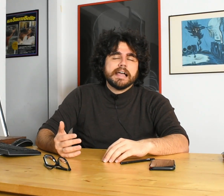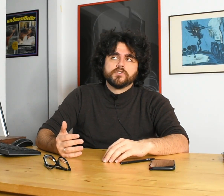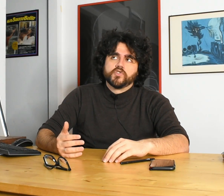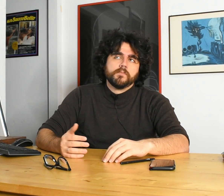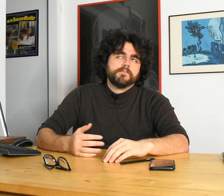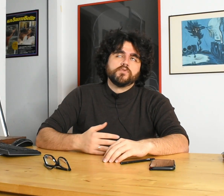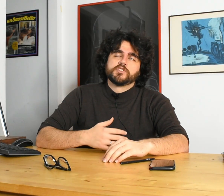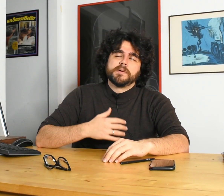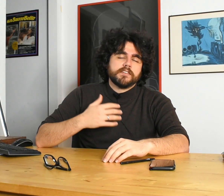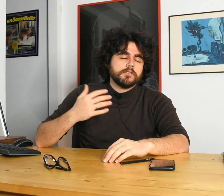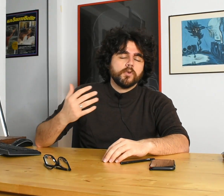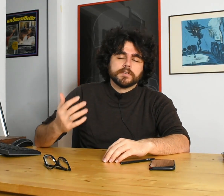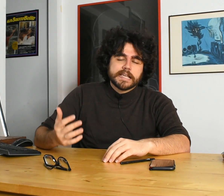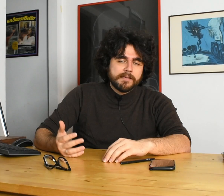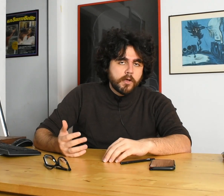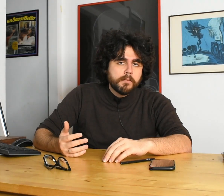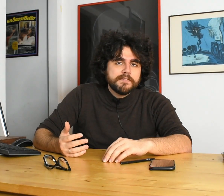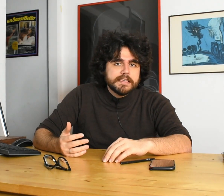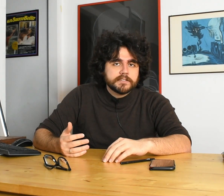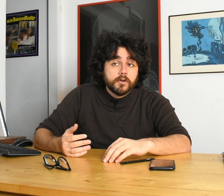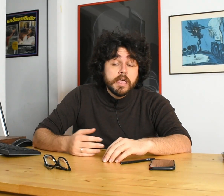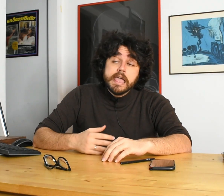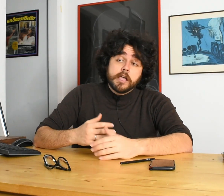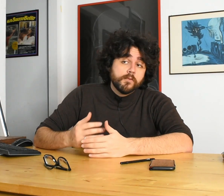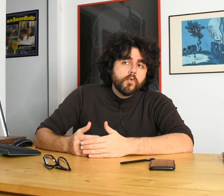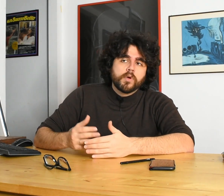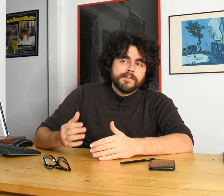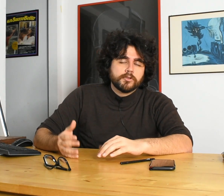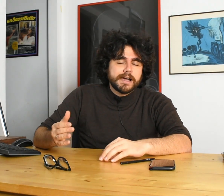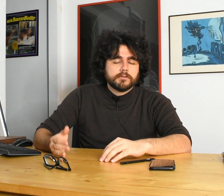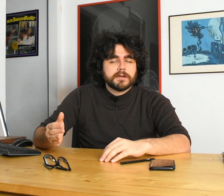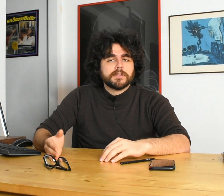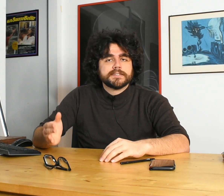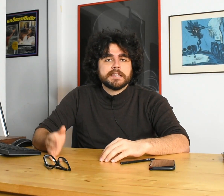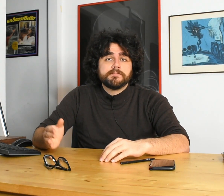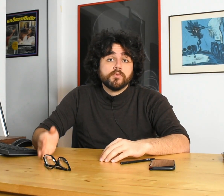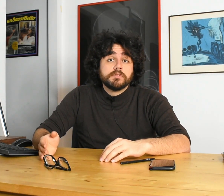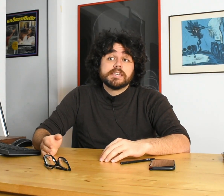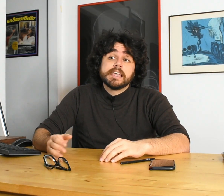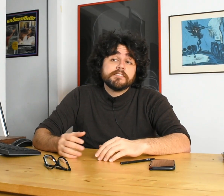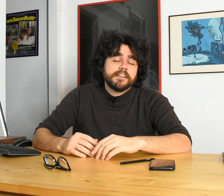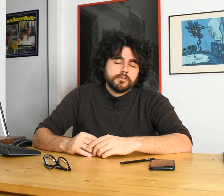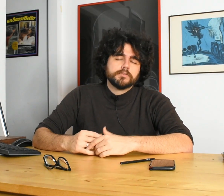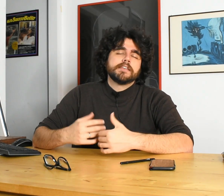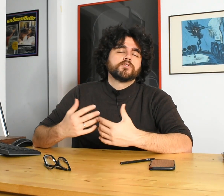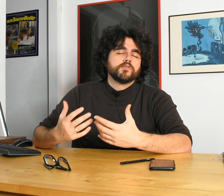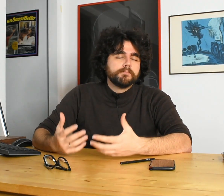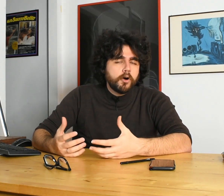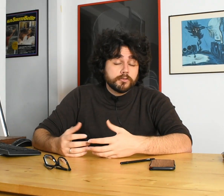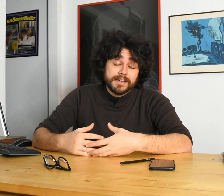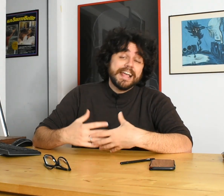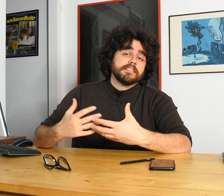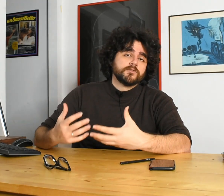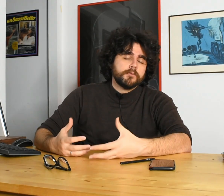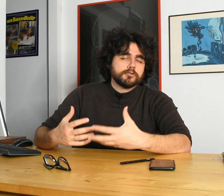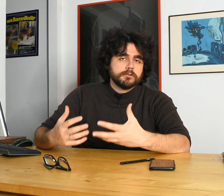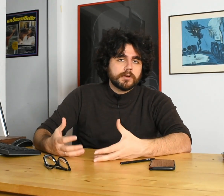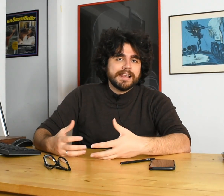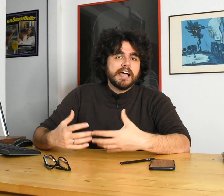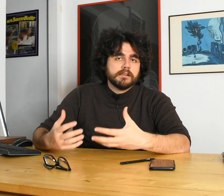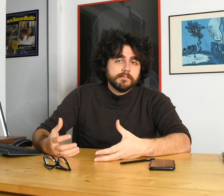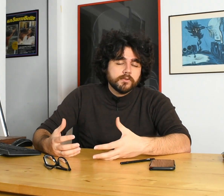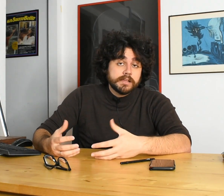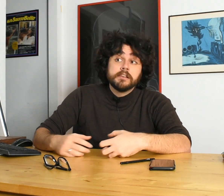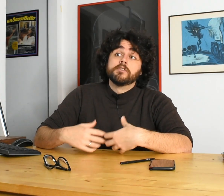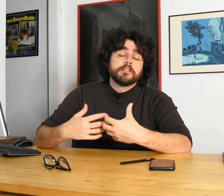legge di bilancio più spaventosa che abbiamo mai visto e comunque va a toccare tutta quanta una serie di punti che di fatto danno supporto, grande supporto